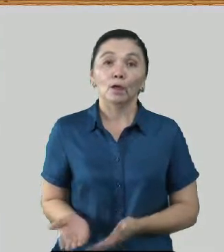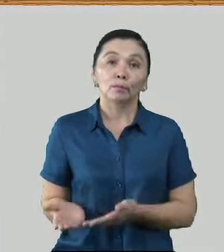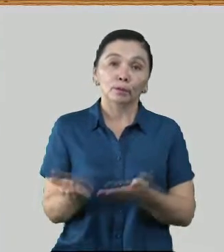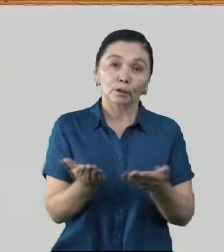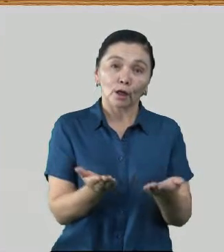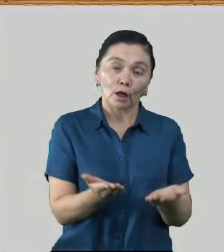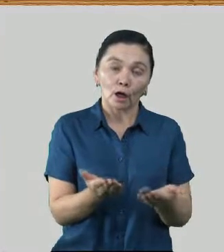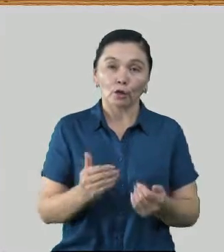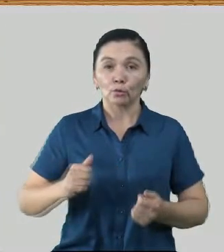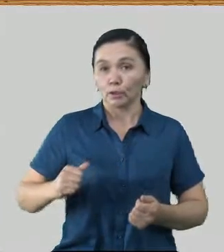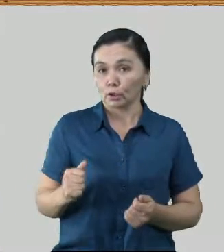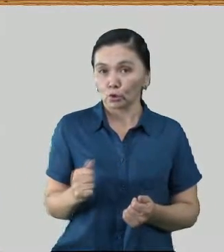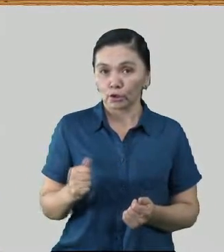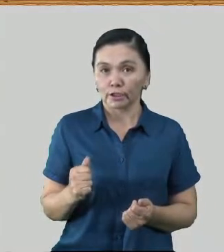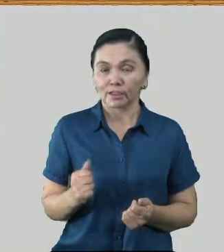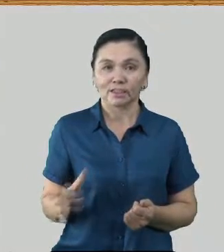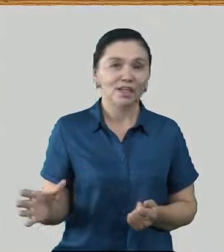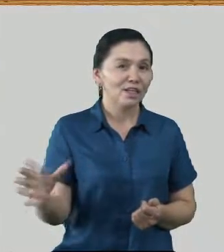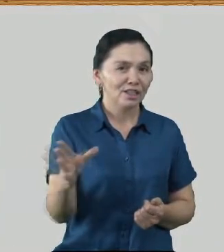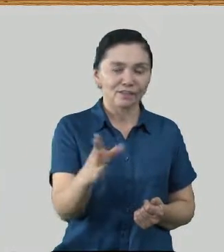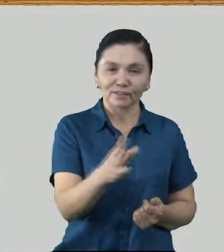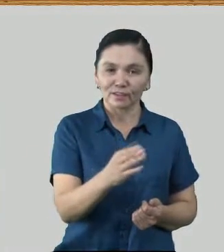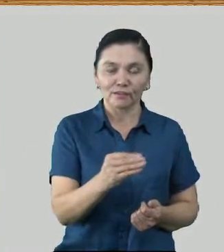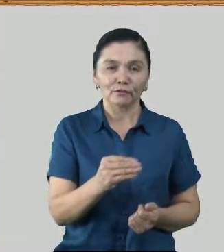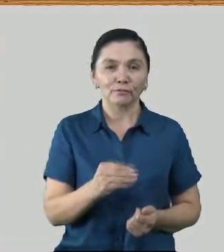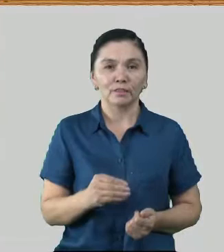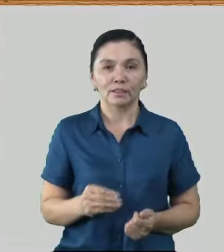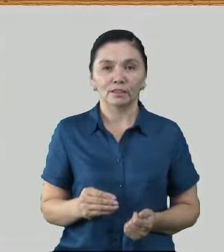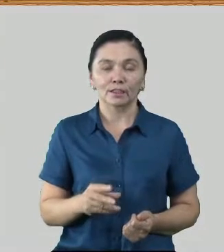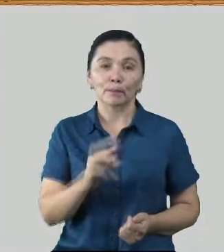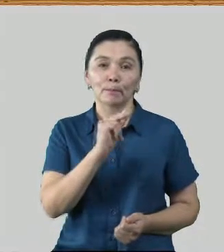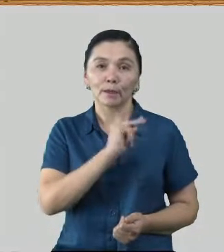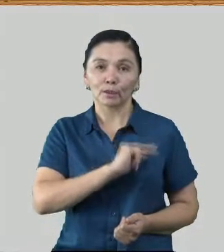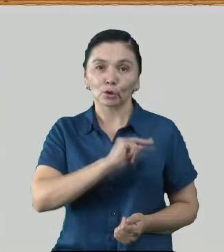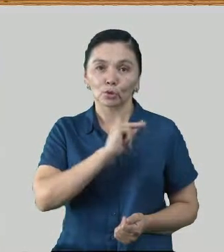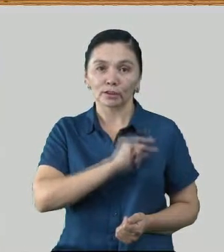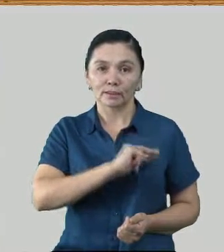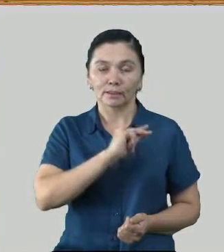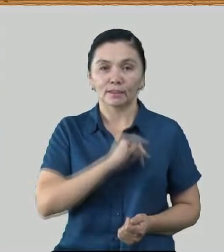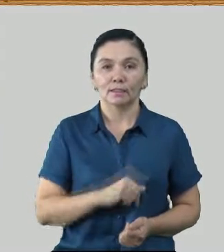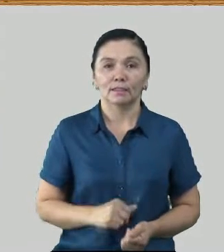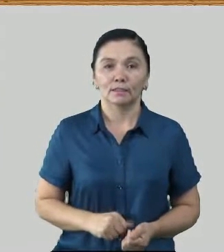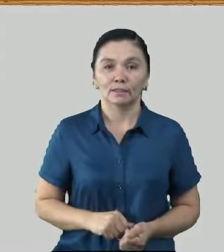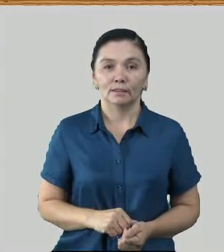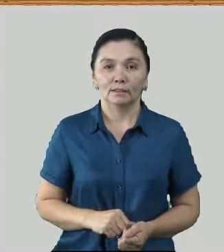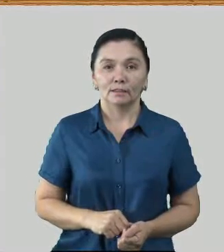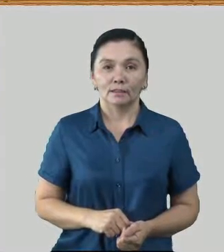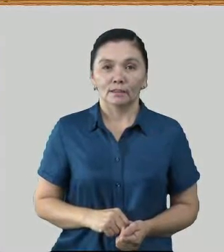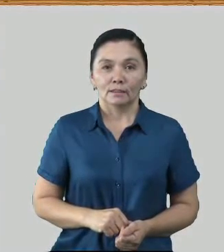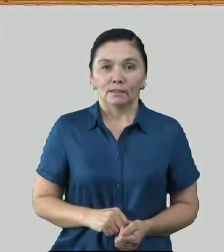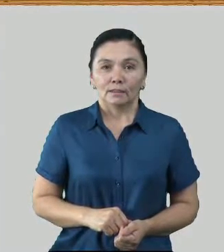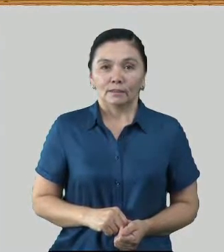Предлагаю подружиться и всем вместе потрудиться.